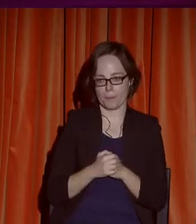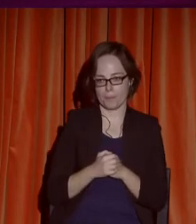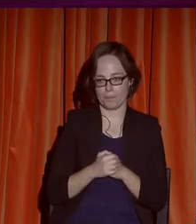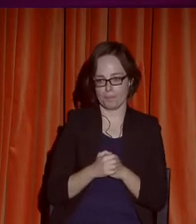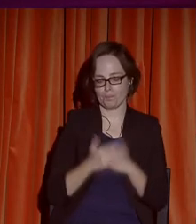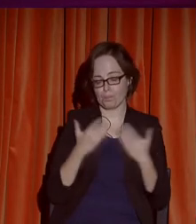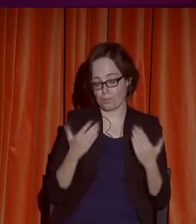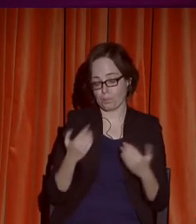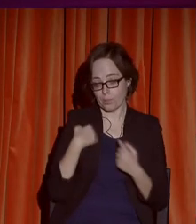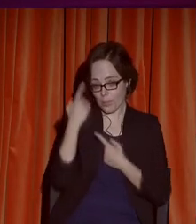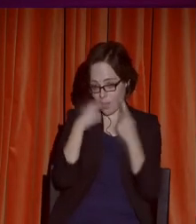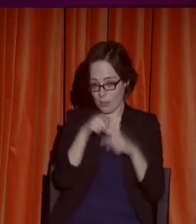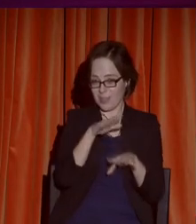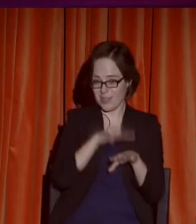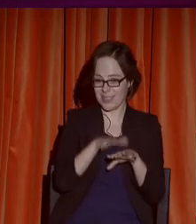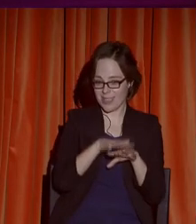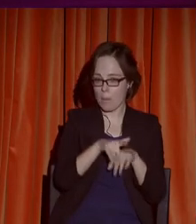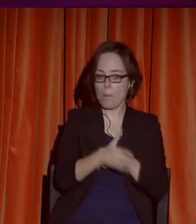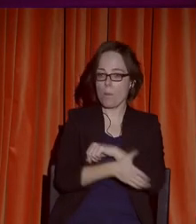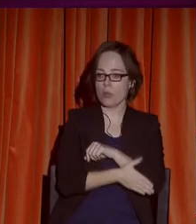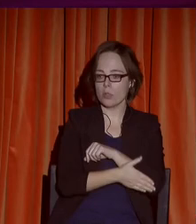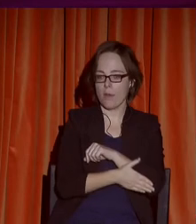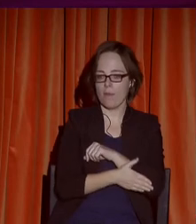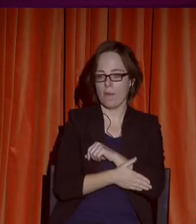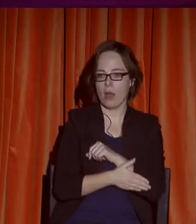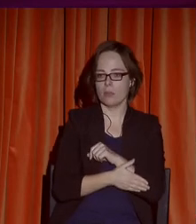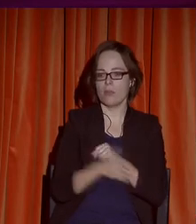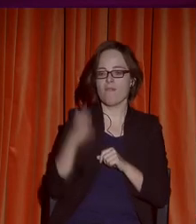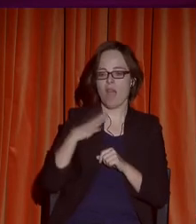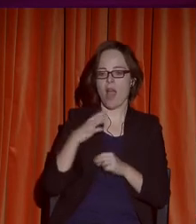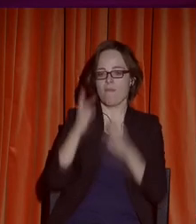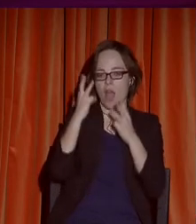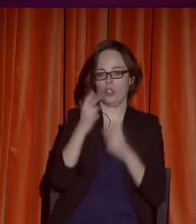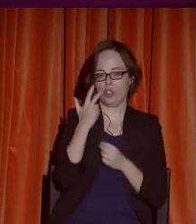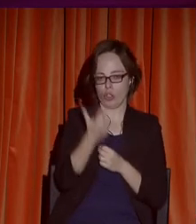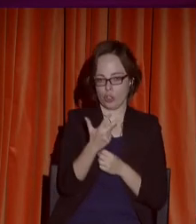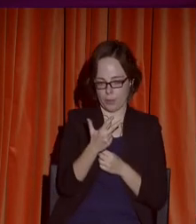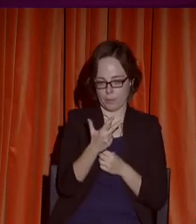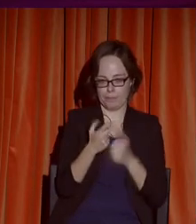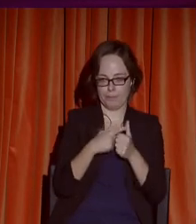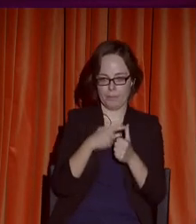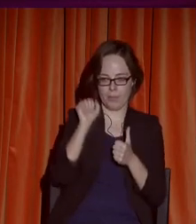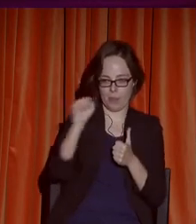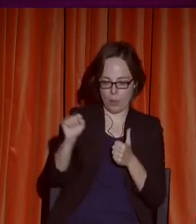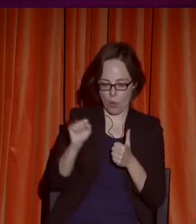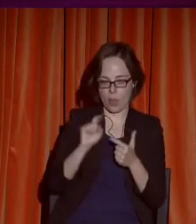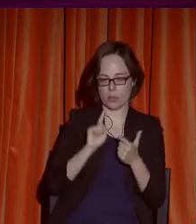Bo wydaje mi się, że ten system opiera się na trzech wartościach, na poszanowaniu trzech wartości: